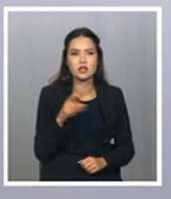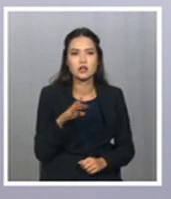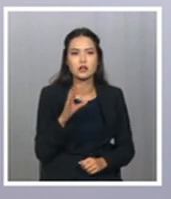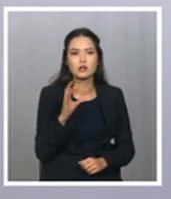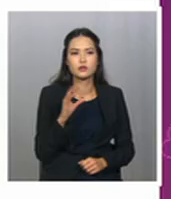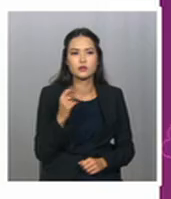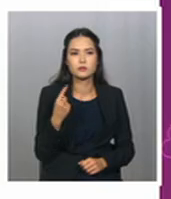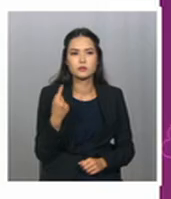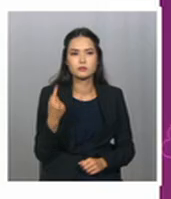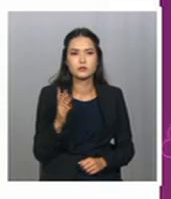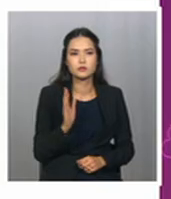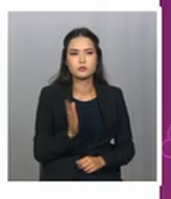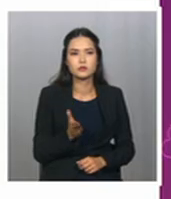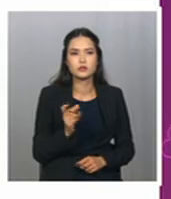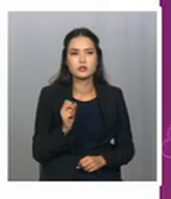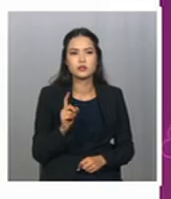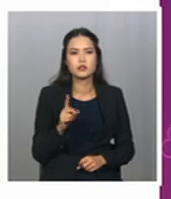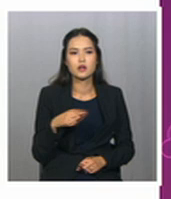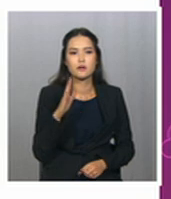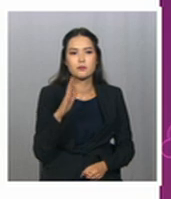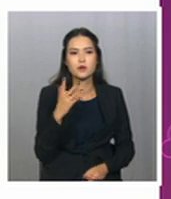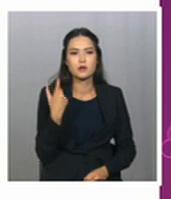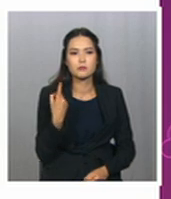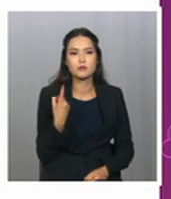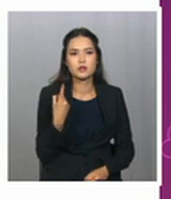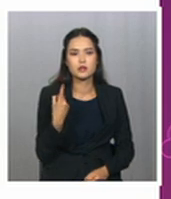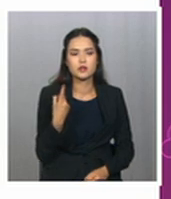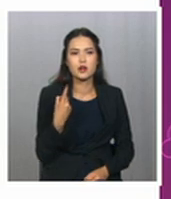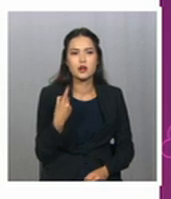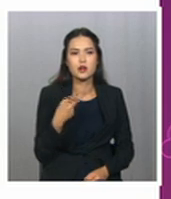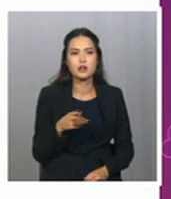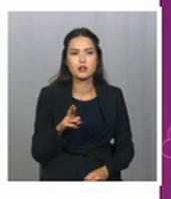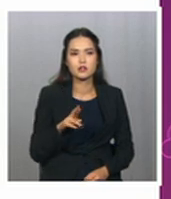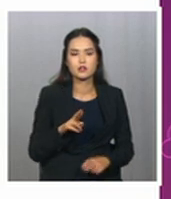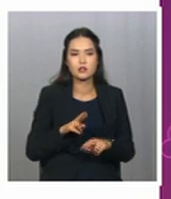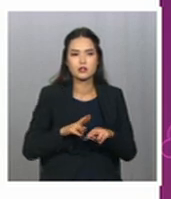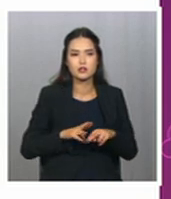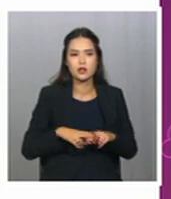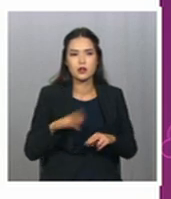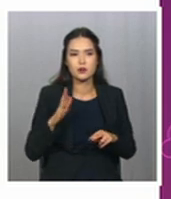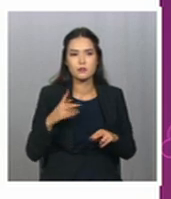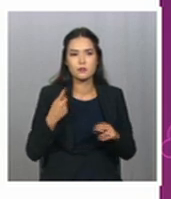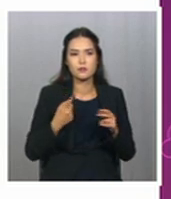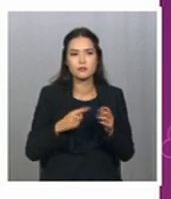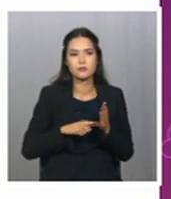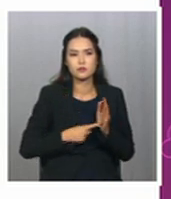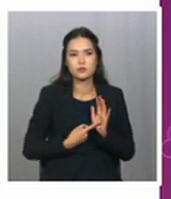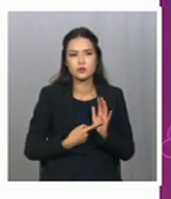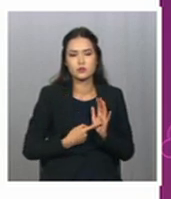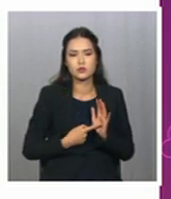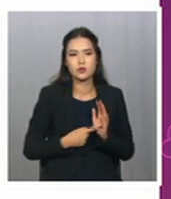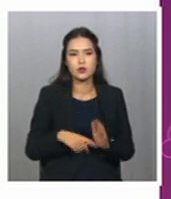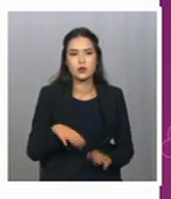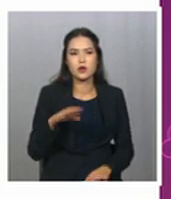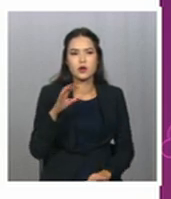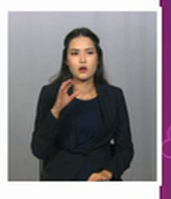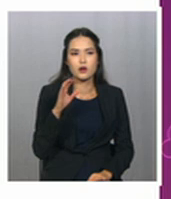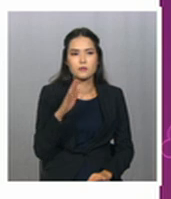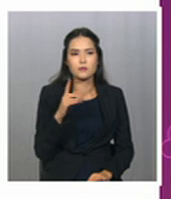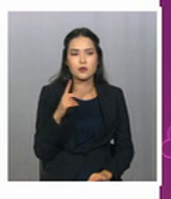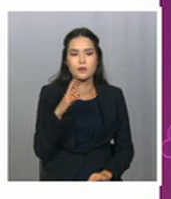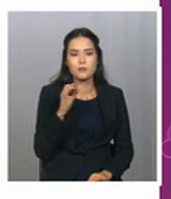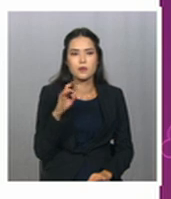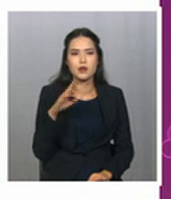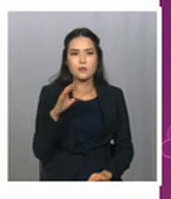1 болады. Келесі Б1 нүктесінің координатасын қарайық. Мінекей Б1 нүктесі OX-ке перпендикуляр